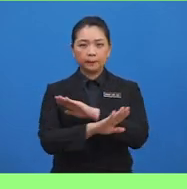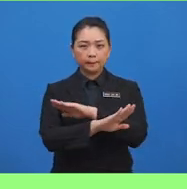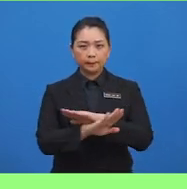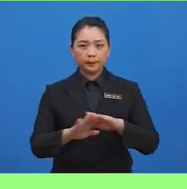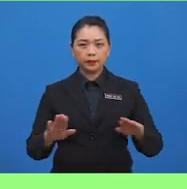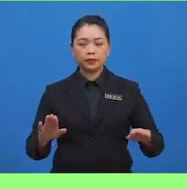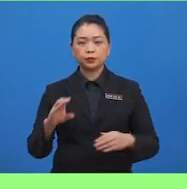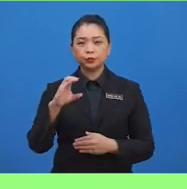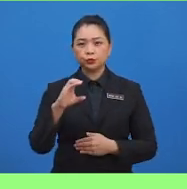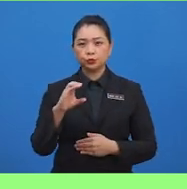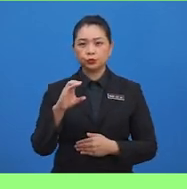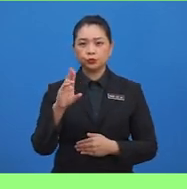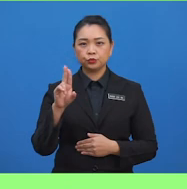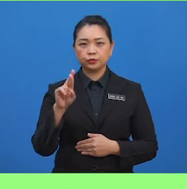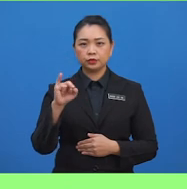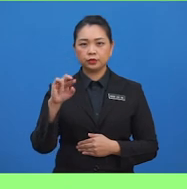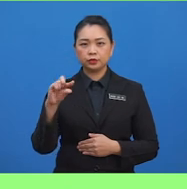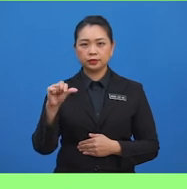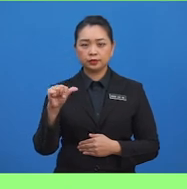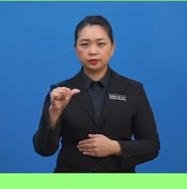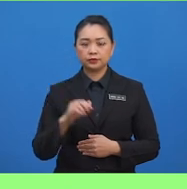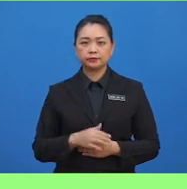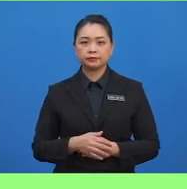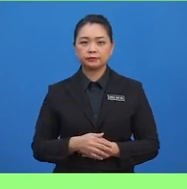tanpa peduli